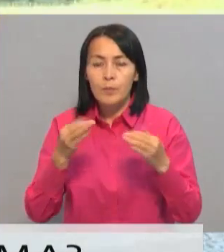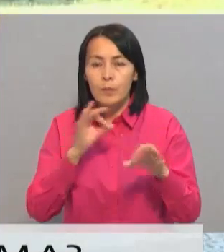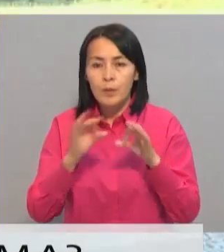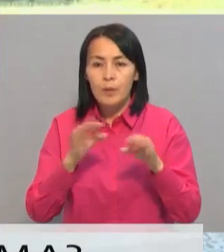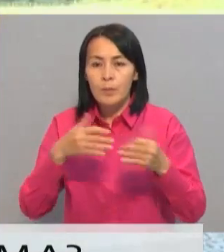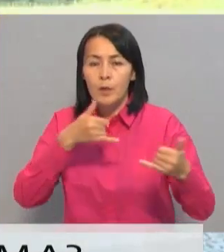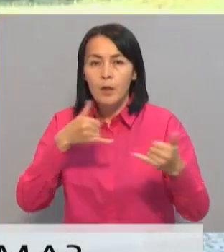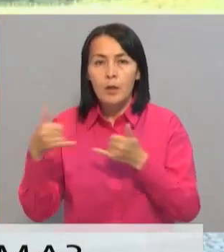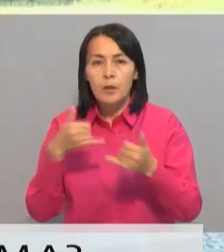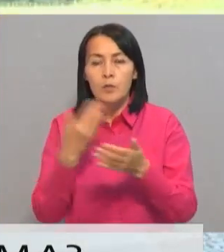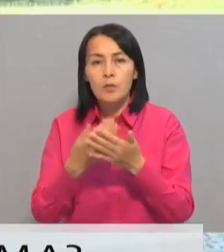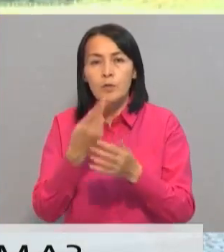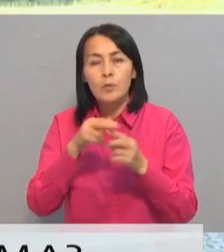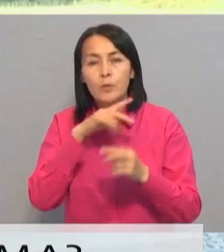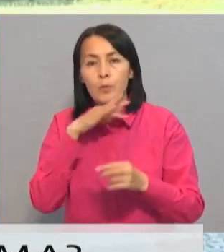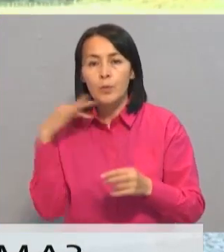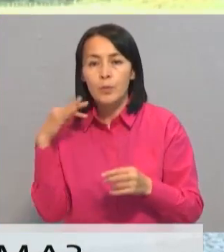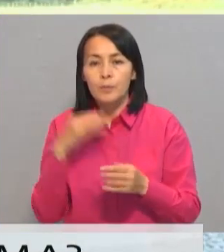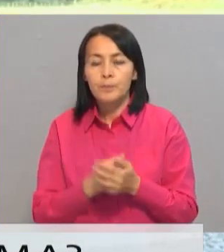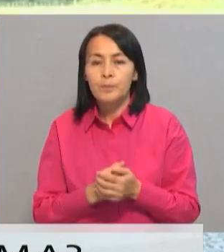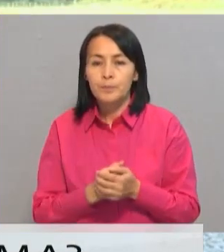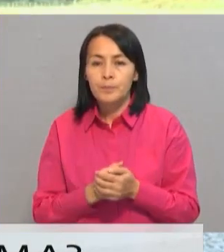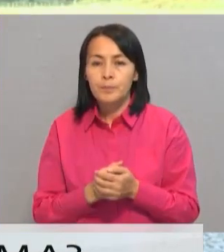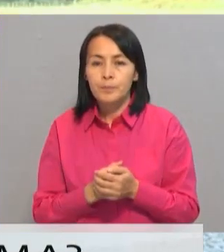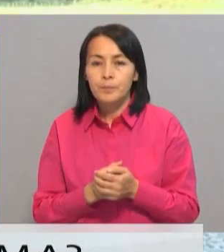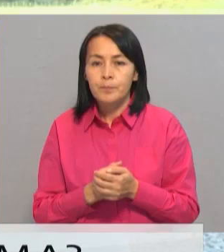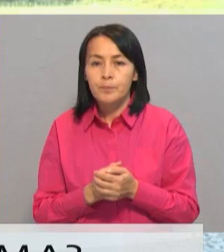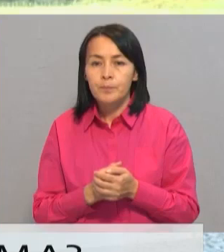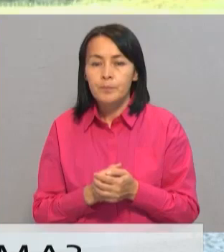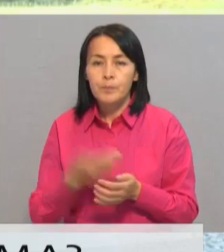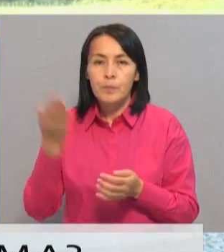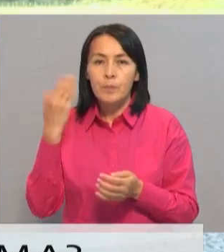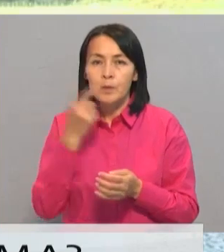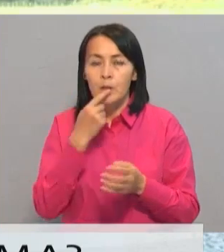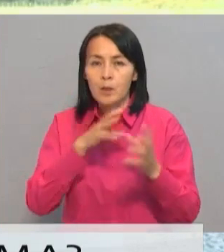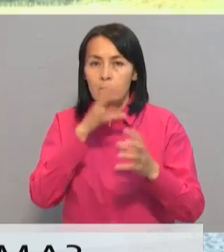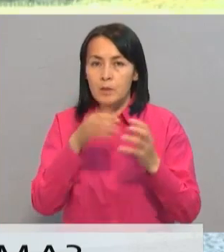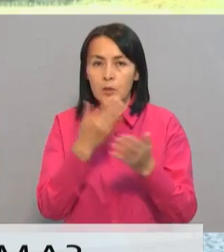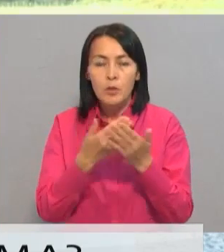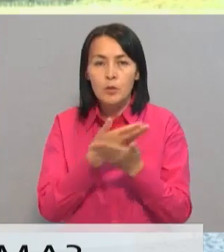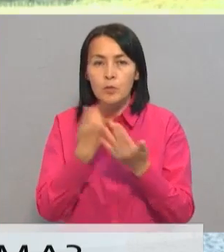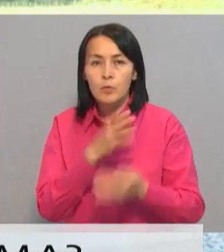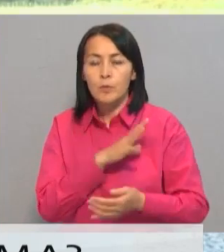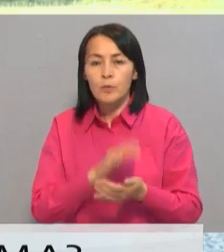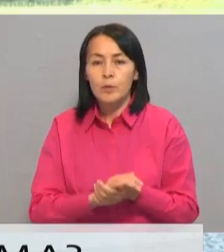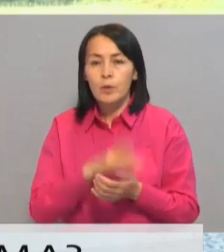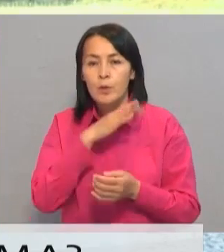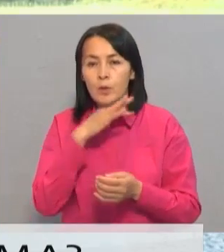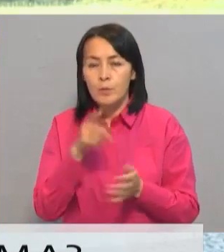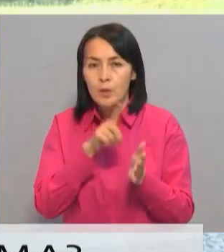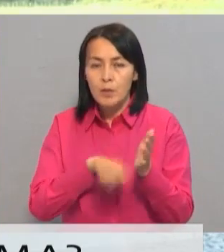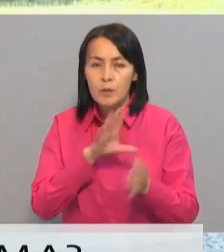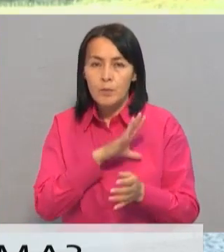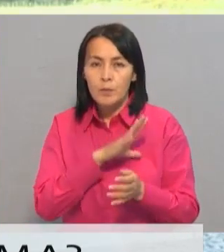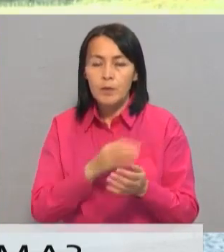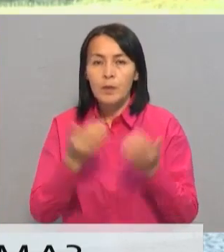кабын сурансы жакшы болуп өтүп атыр. Энди былтыр кызылшанын сурансы болмой калды. Көпчүлүгү арзан болуп